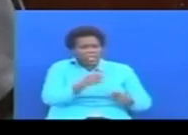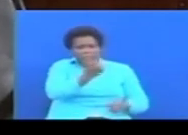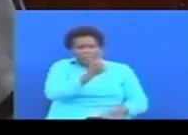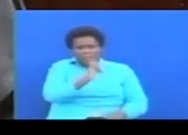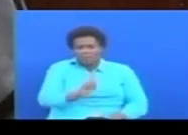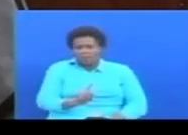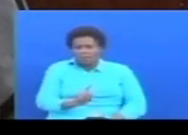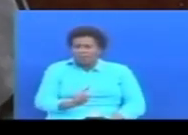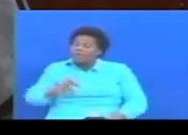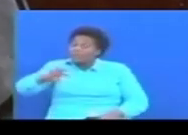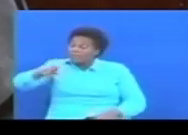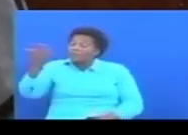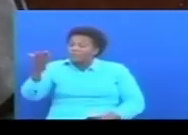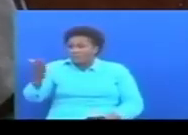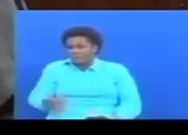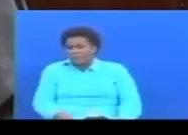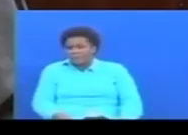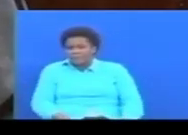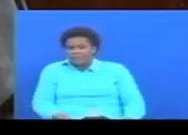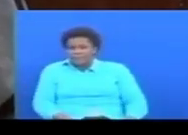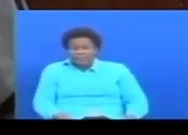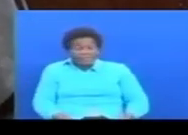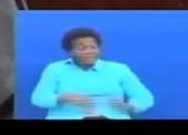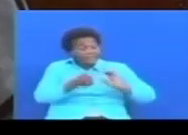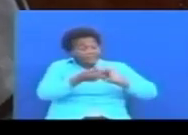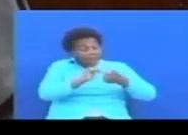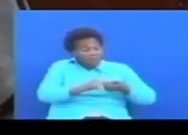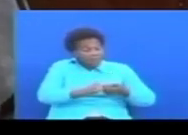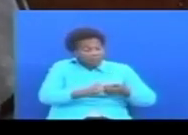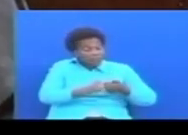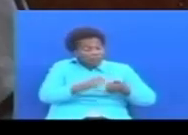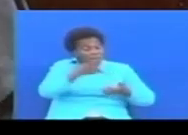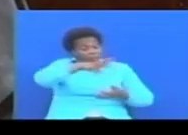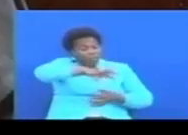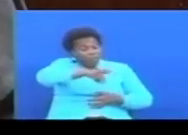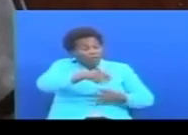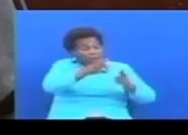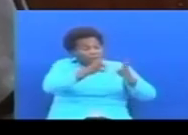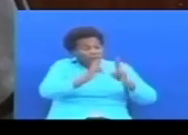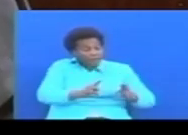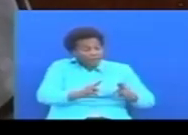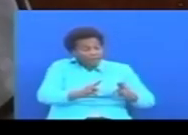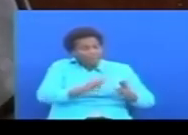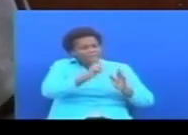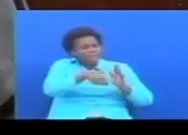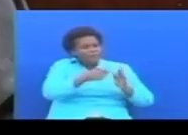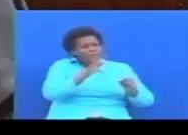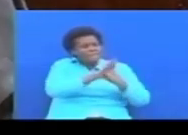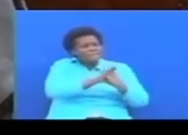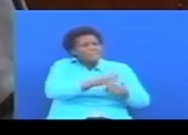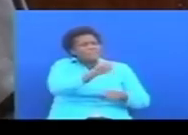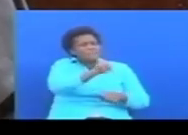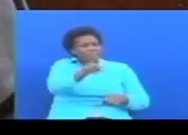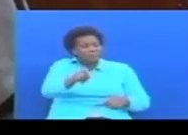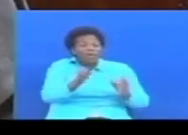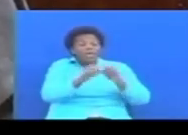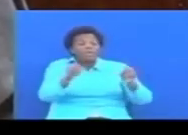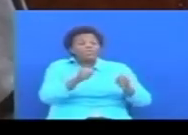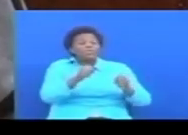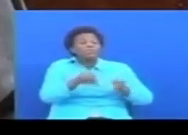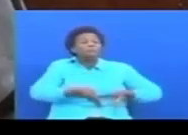kubwa la mkoa wa Kagera pamoja na kuwa na viwanda vingi, lakini wamekuwa na tatizo la barabara zao ambazo